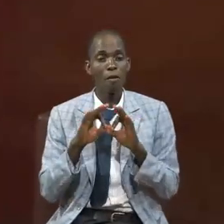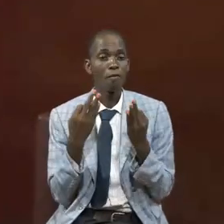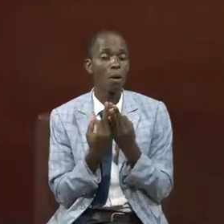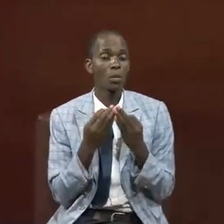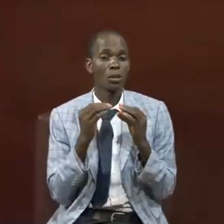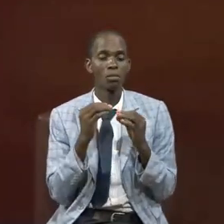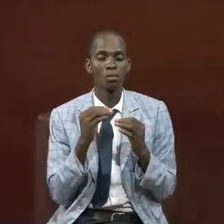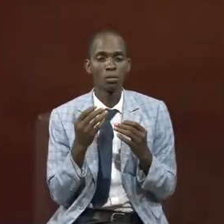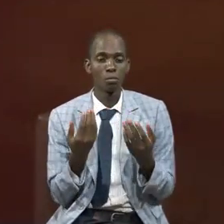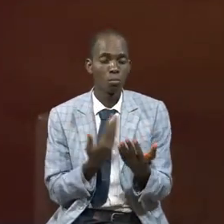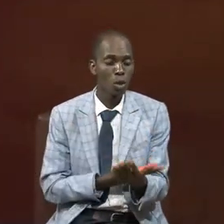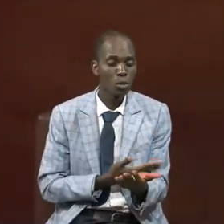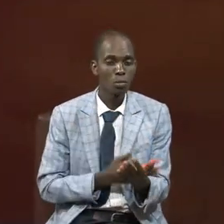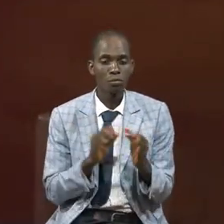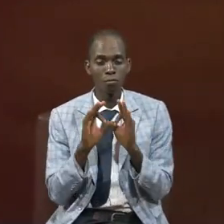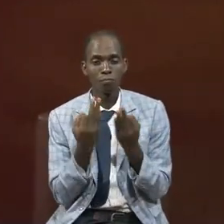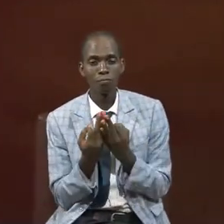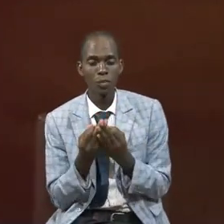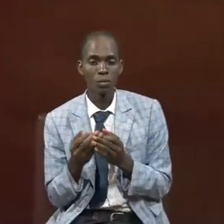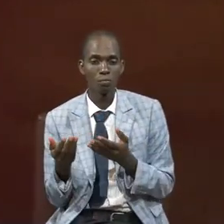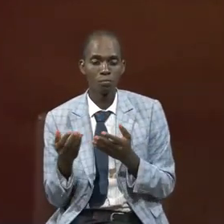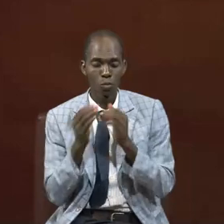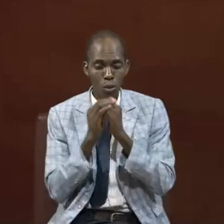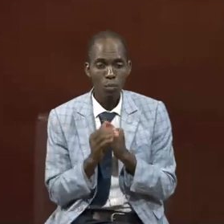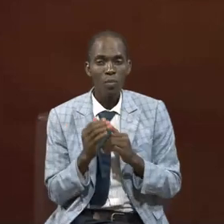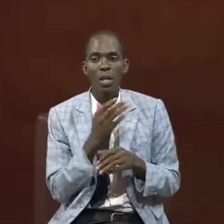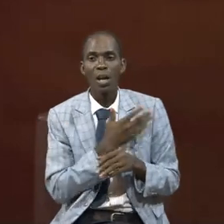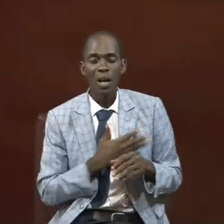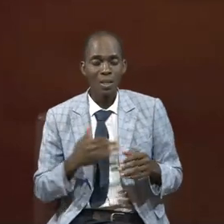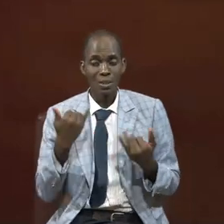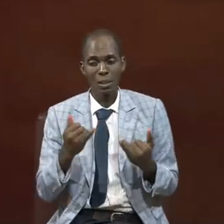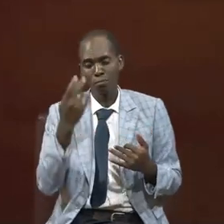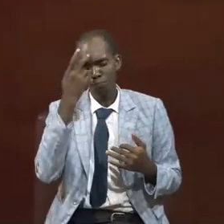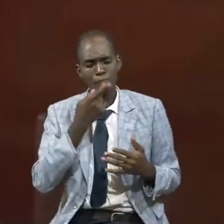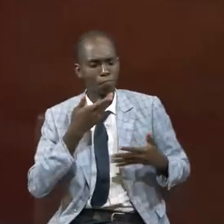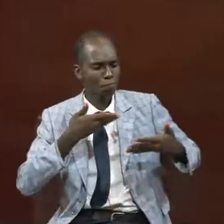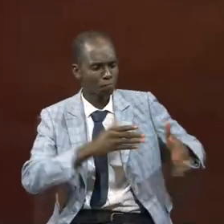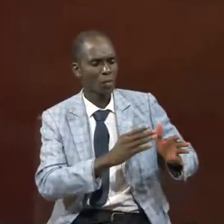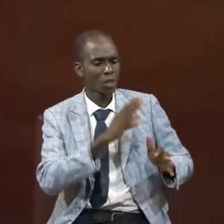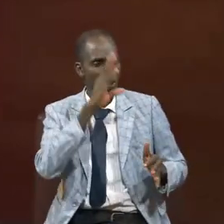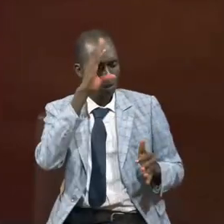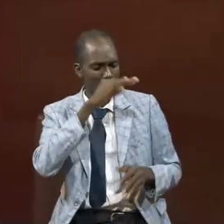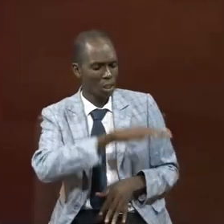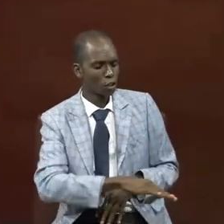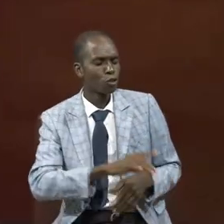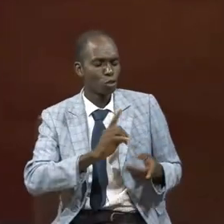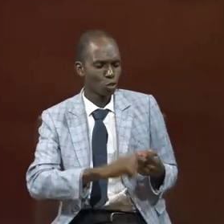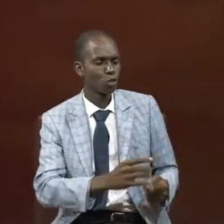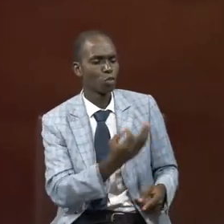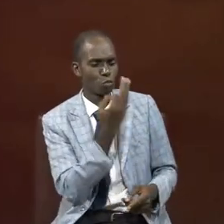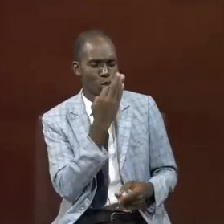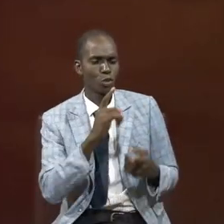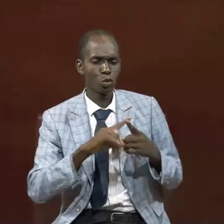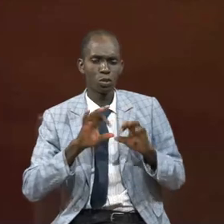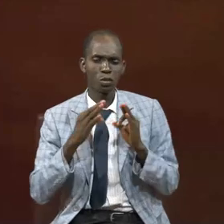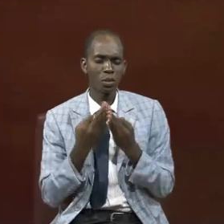le parent donne l'occasion à ce garçon-là que c'est lui qui doit diriger, lire la Bible et nous prêcher ce